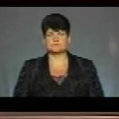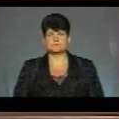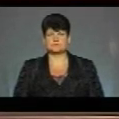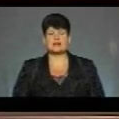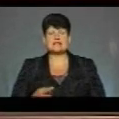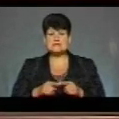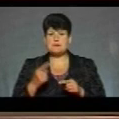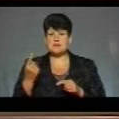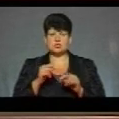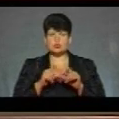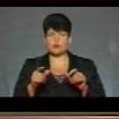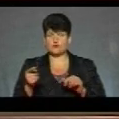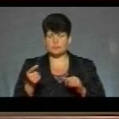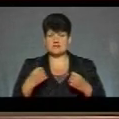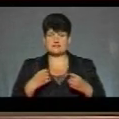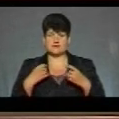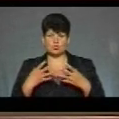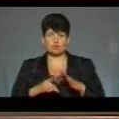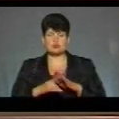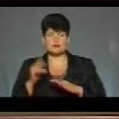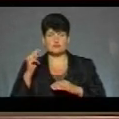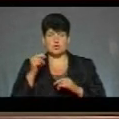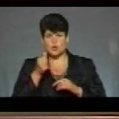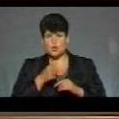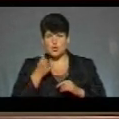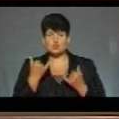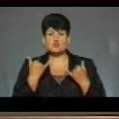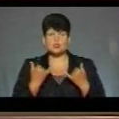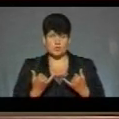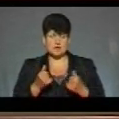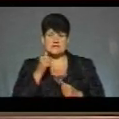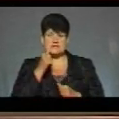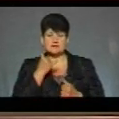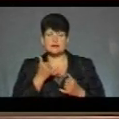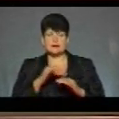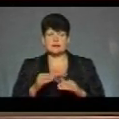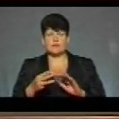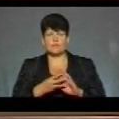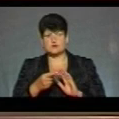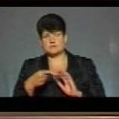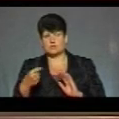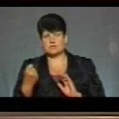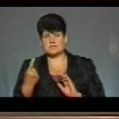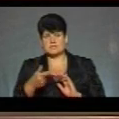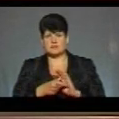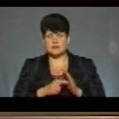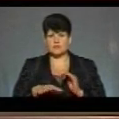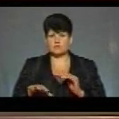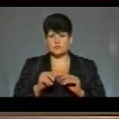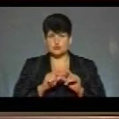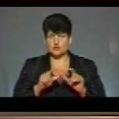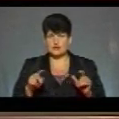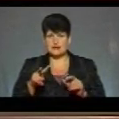Це перша школа в Тернополі, яка святкує початок навчального року сьогодні. Завтра для учнів 8-11 класів на подвір'ї